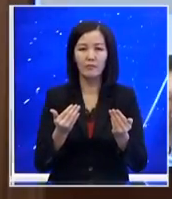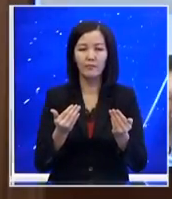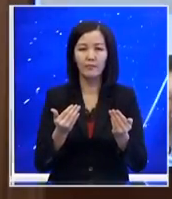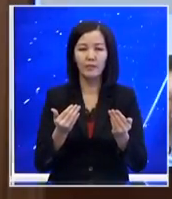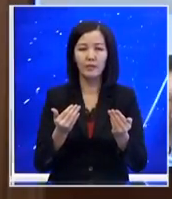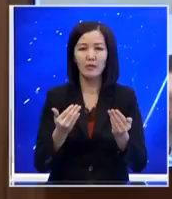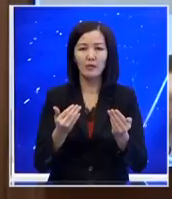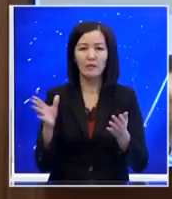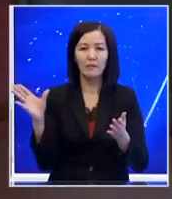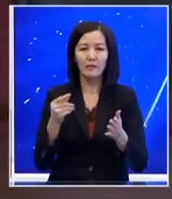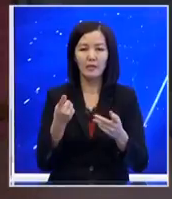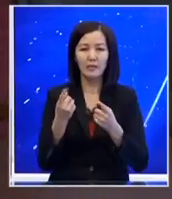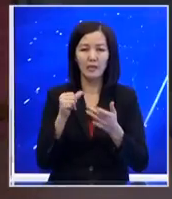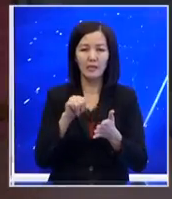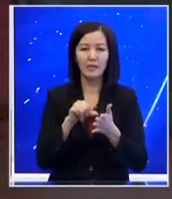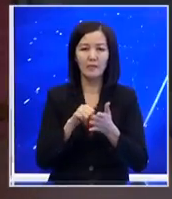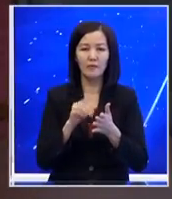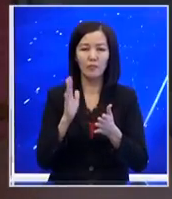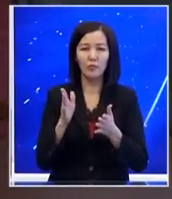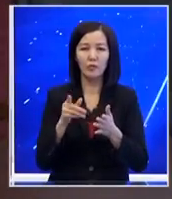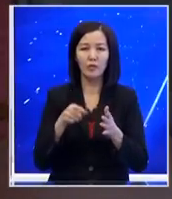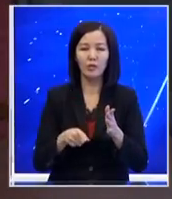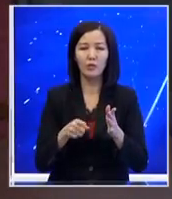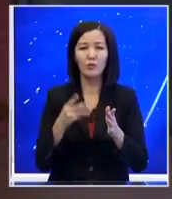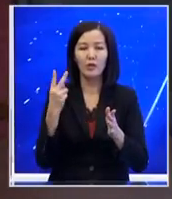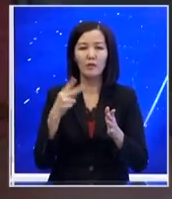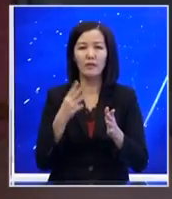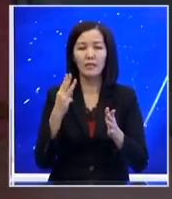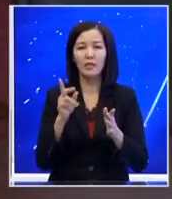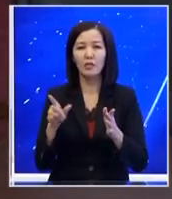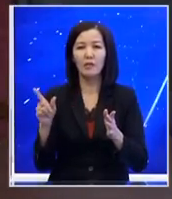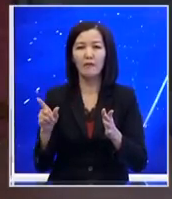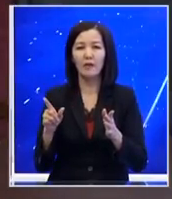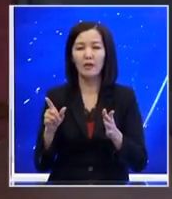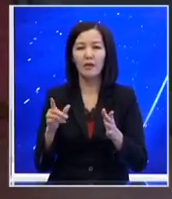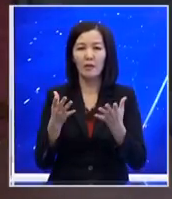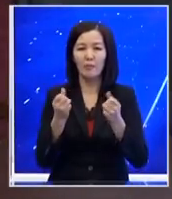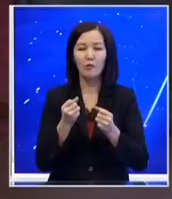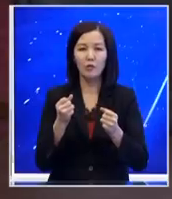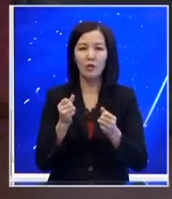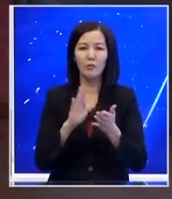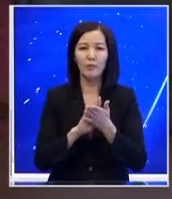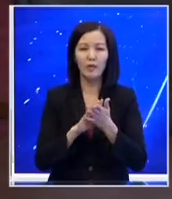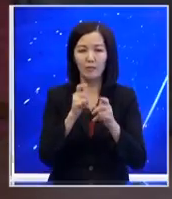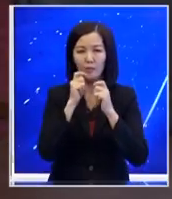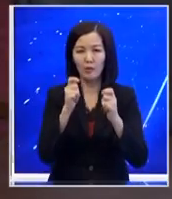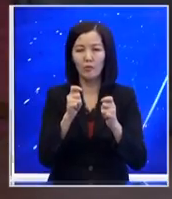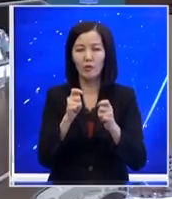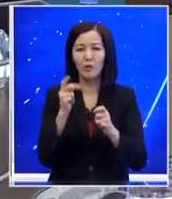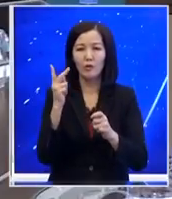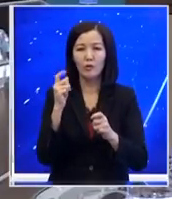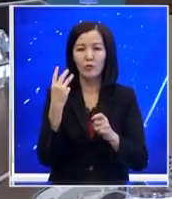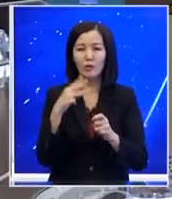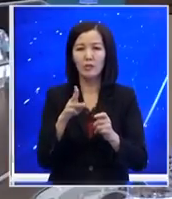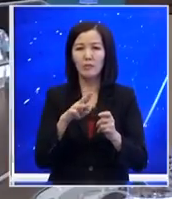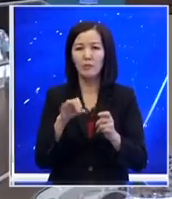были включены все, кто был задействован. И 1023 человека, Аманда Габаевич, получают премии, это, которую вы выделили, это 137 миллионов тенге.